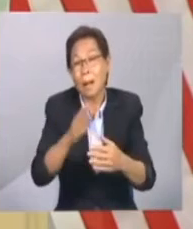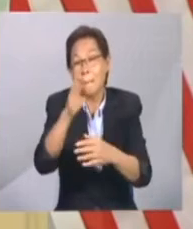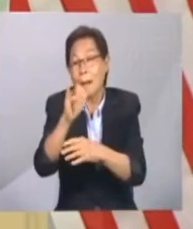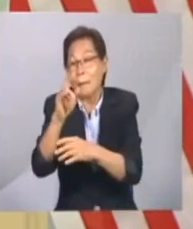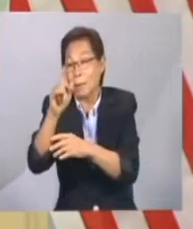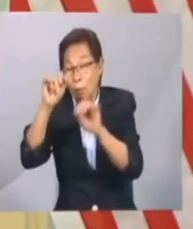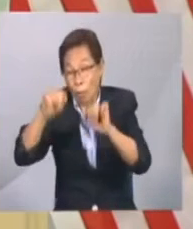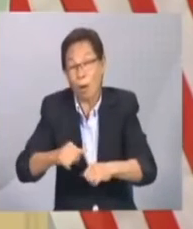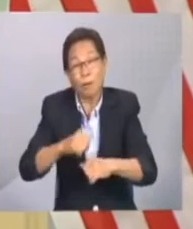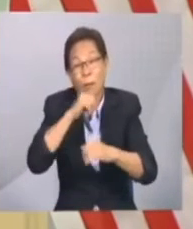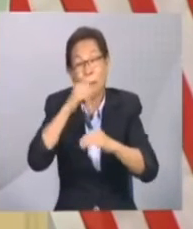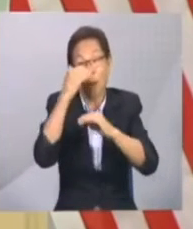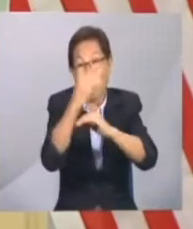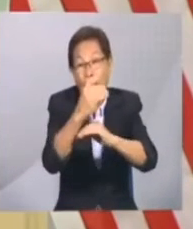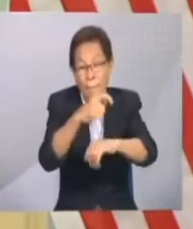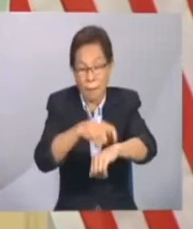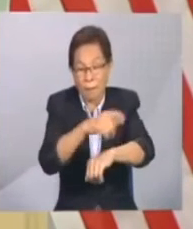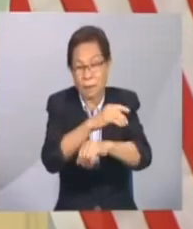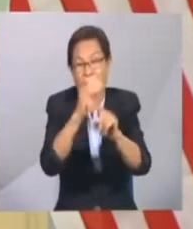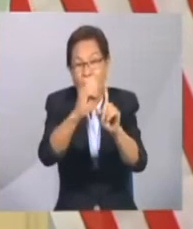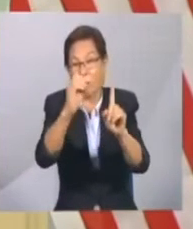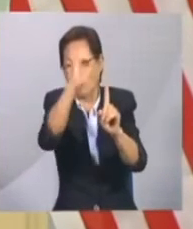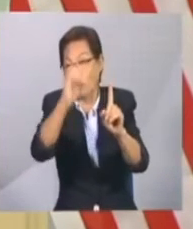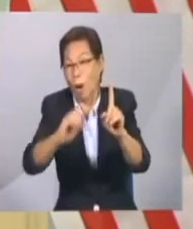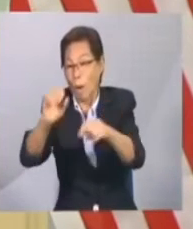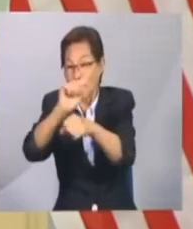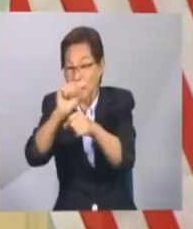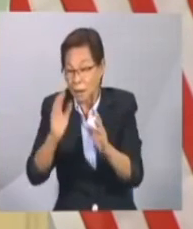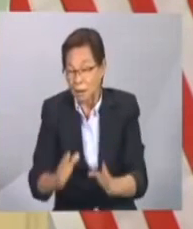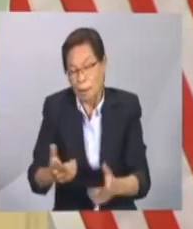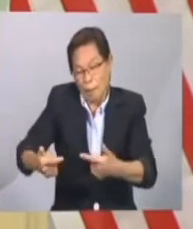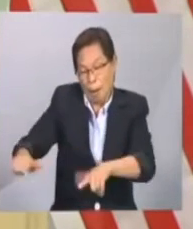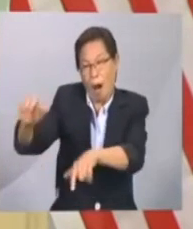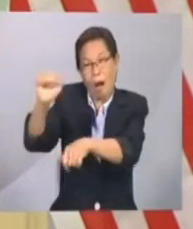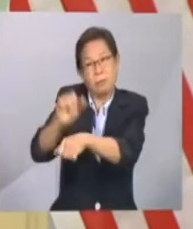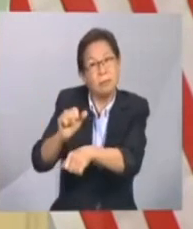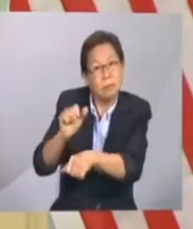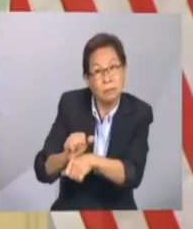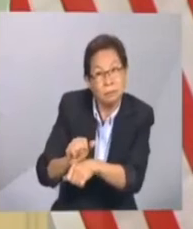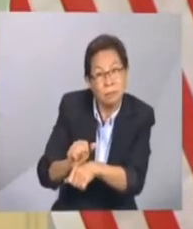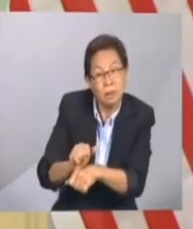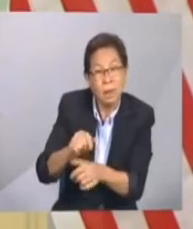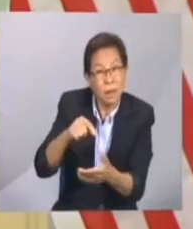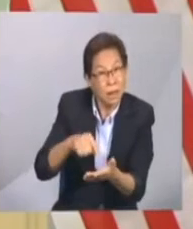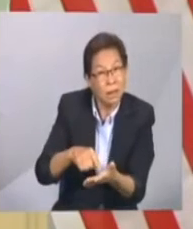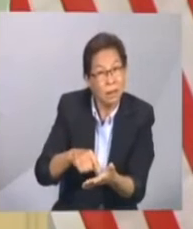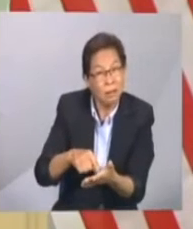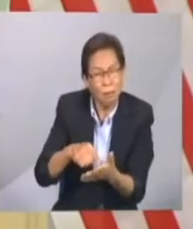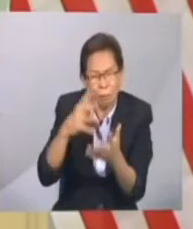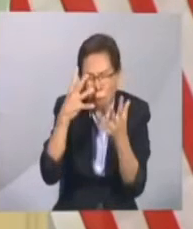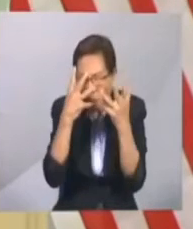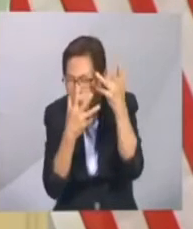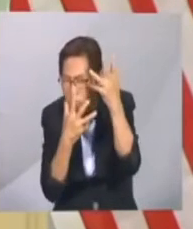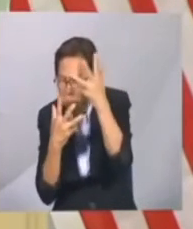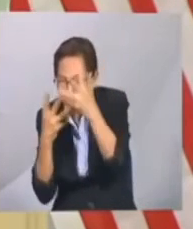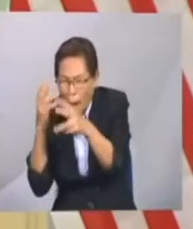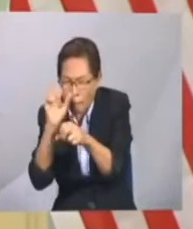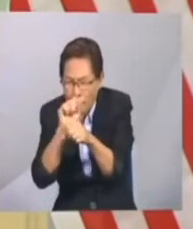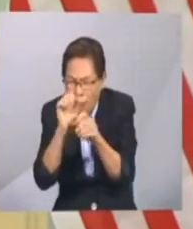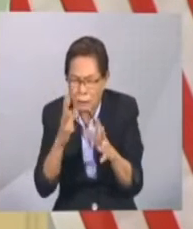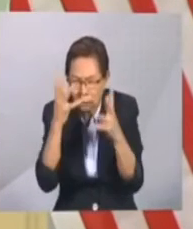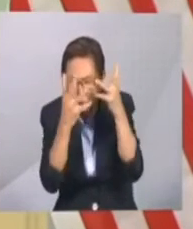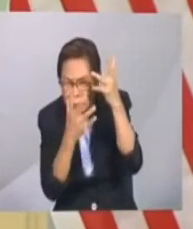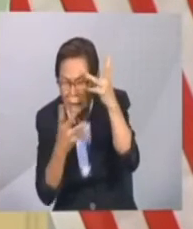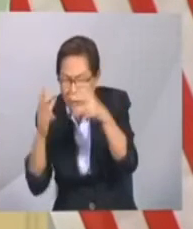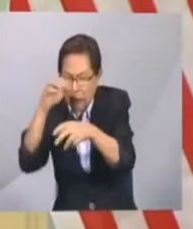boleh beroperasi tanpa had masa dan 100% pekerja dibenarkan bekerja. Perkara ini mengelirukan pekerja yang